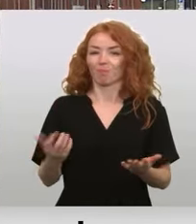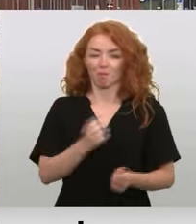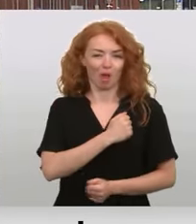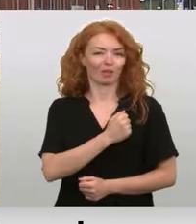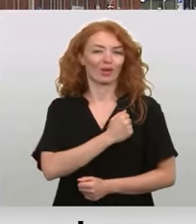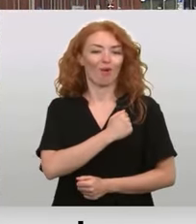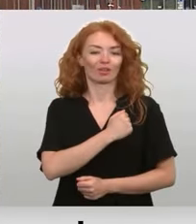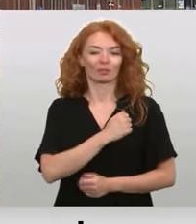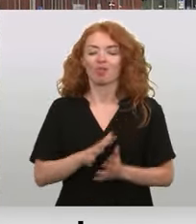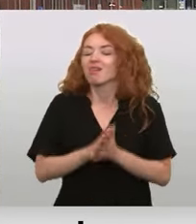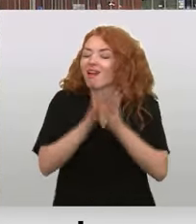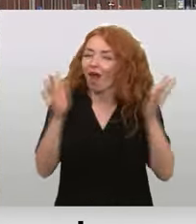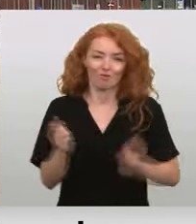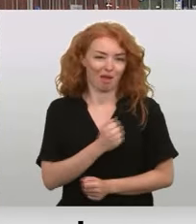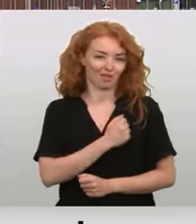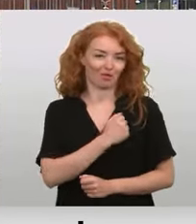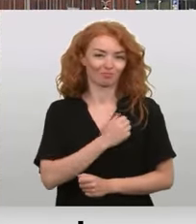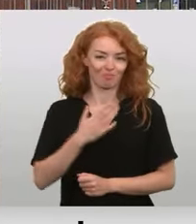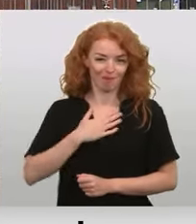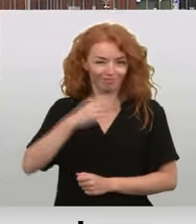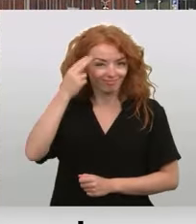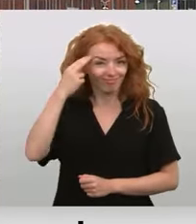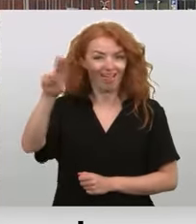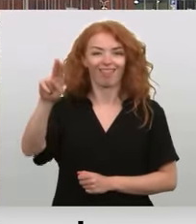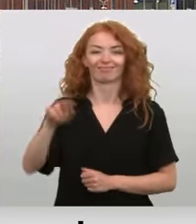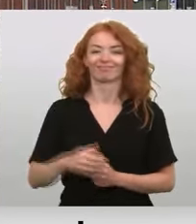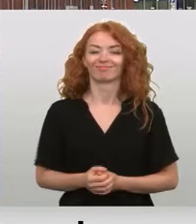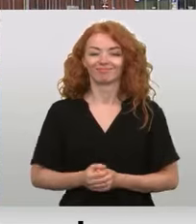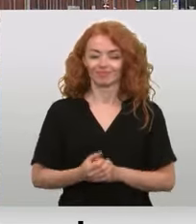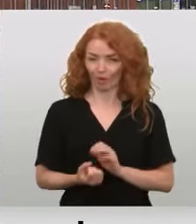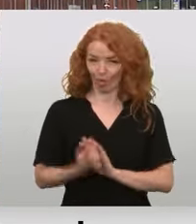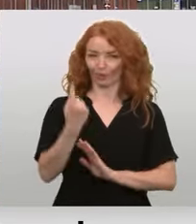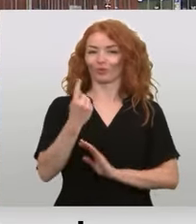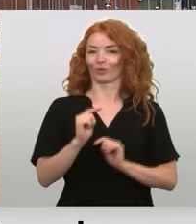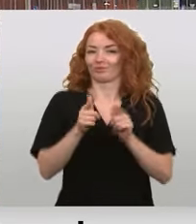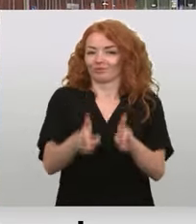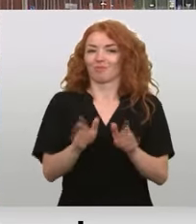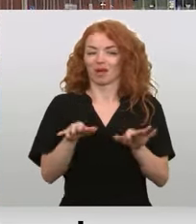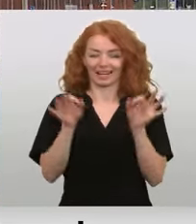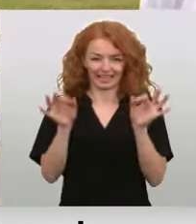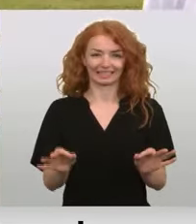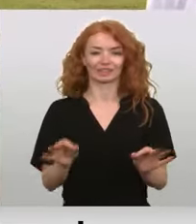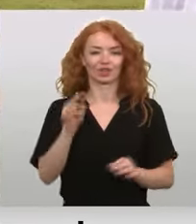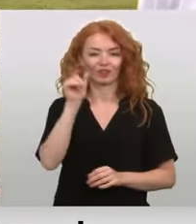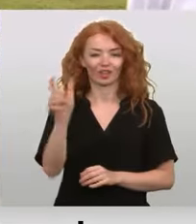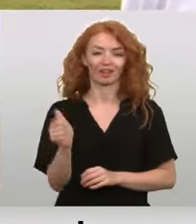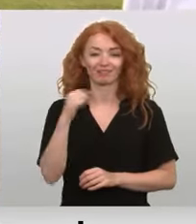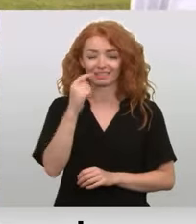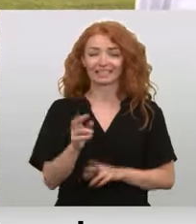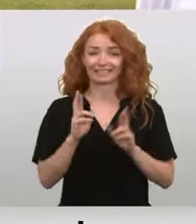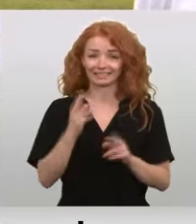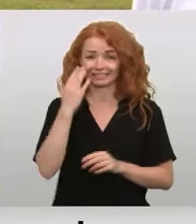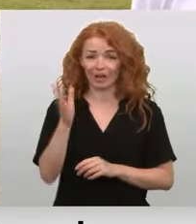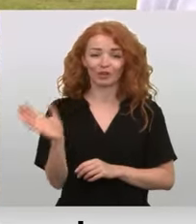patriotismu drausmīgo tādu, kad mans dēls, kļūs par īstu vīrieti. Es ceru, ka viss būs